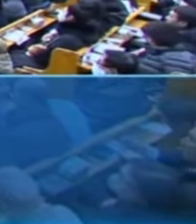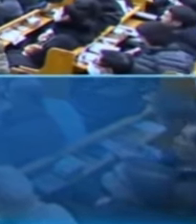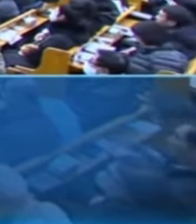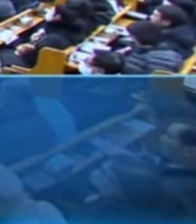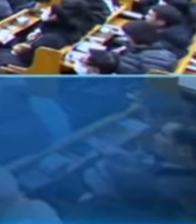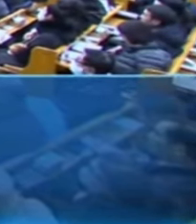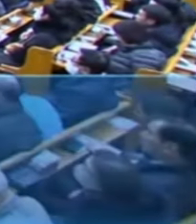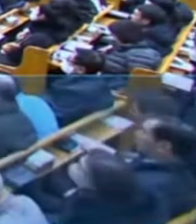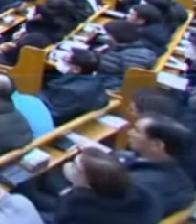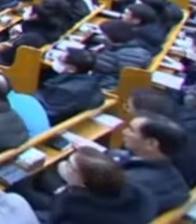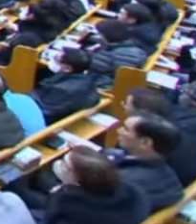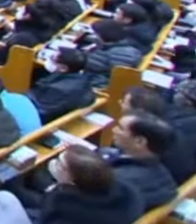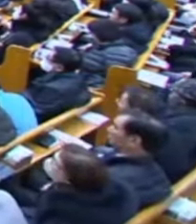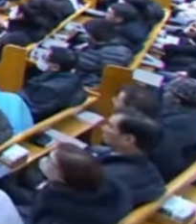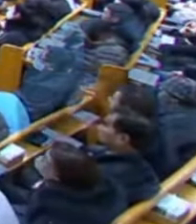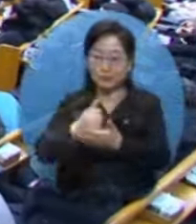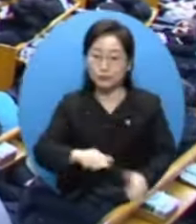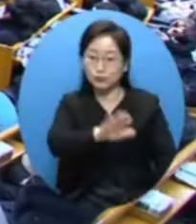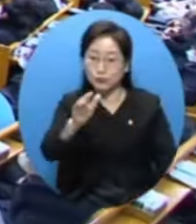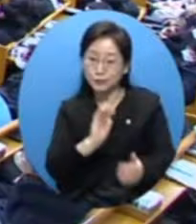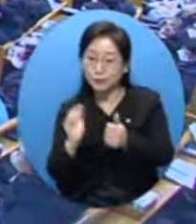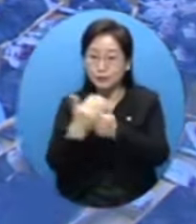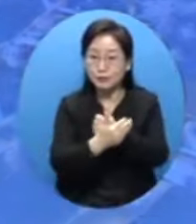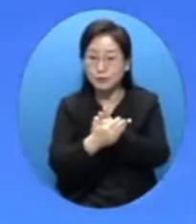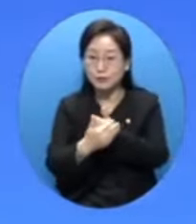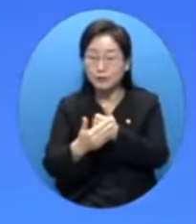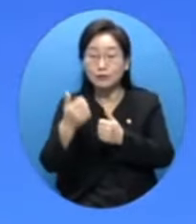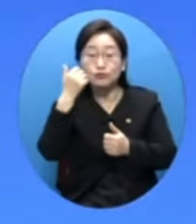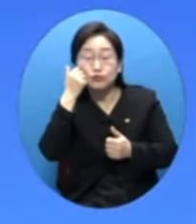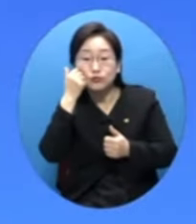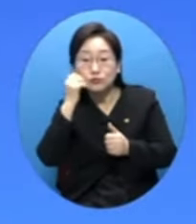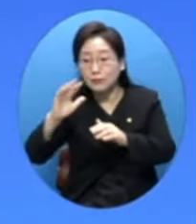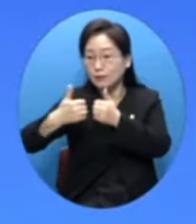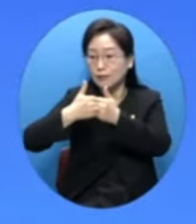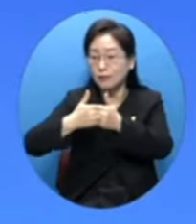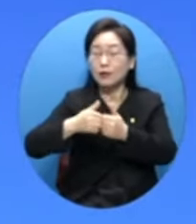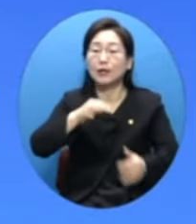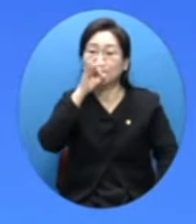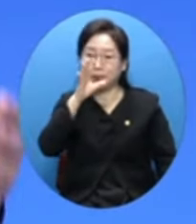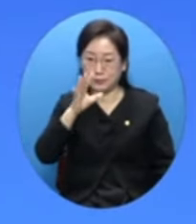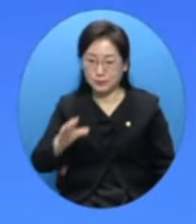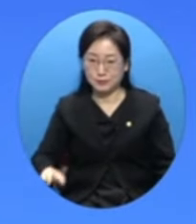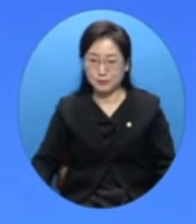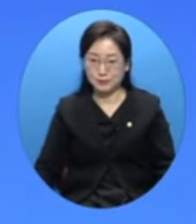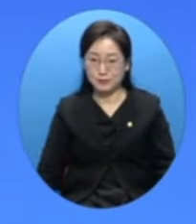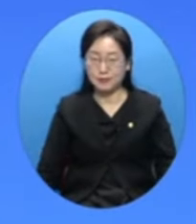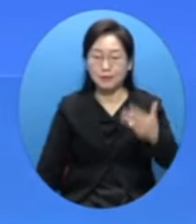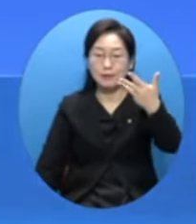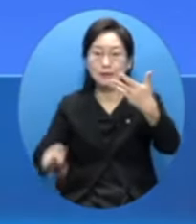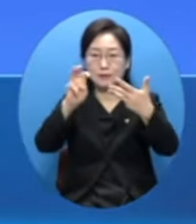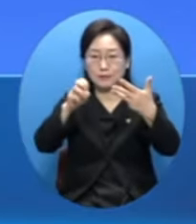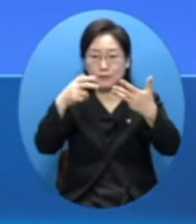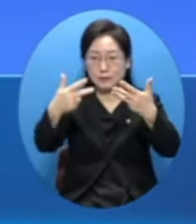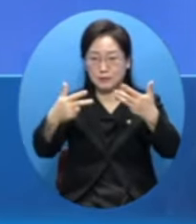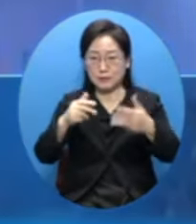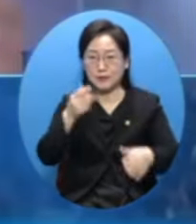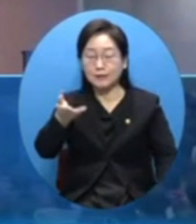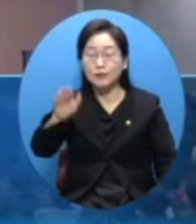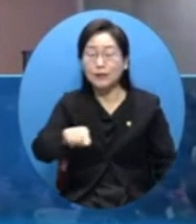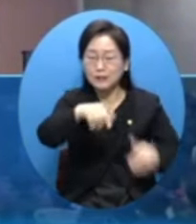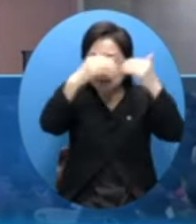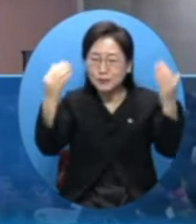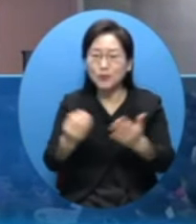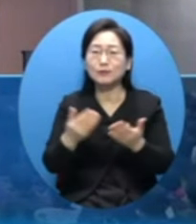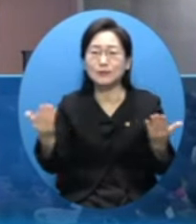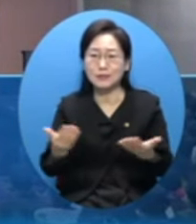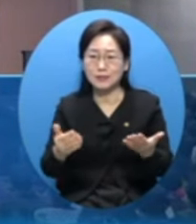하나님이 우리를 위하시면 누가 우리를 대적하겠습니까? 8장 37절에 이와 같이 말씀합니다. 그러나 이 모든